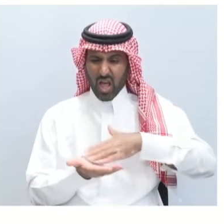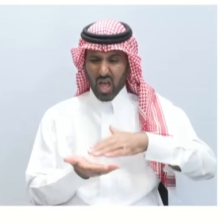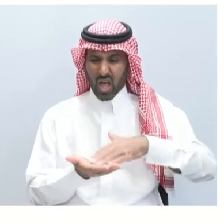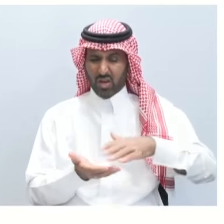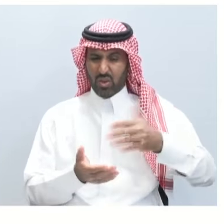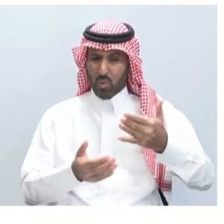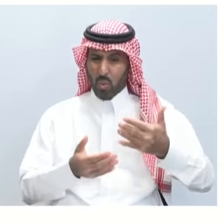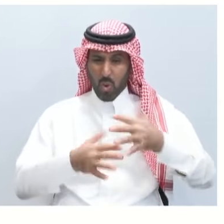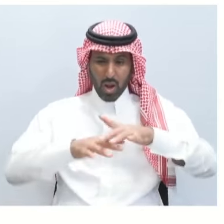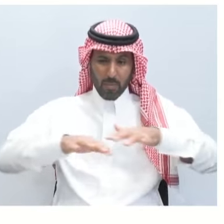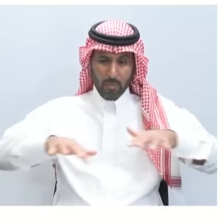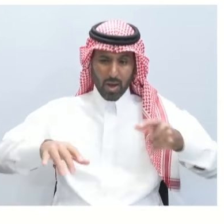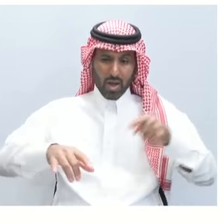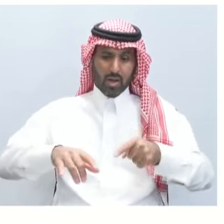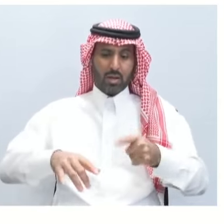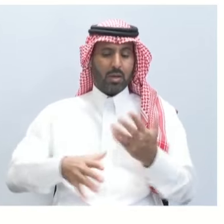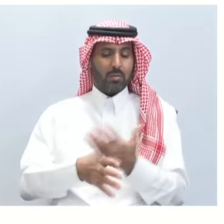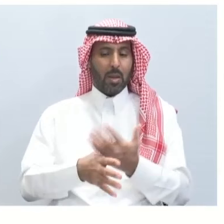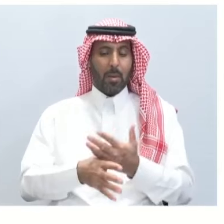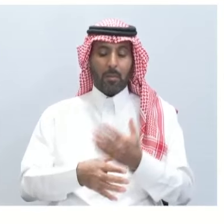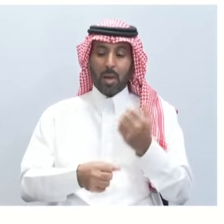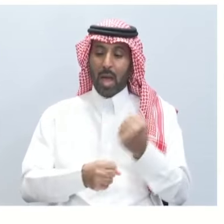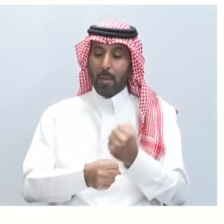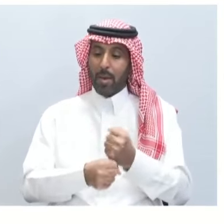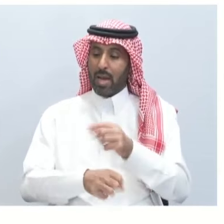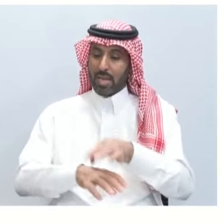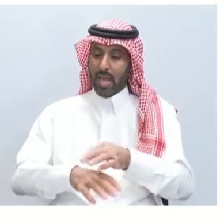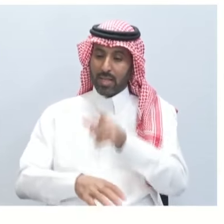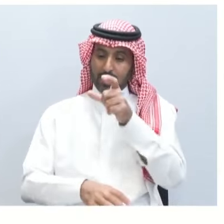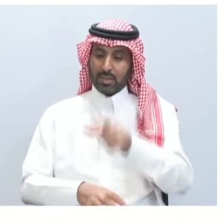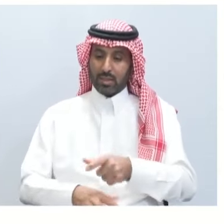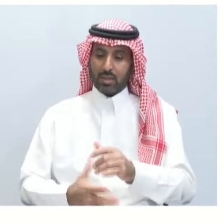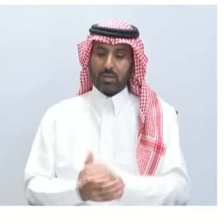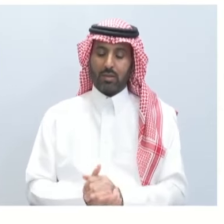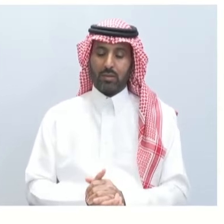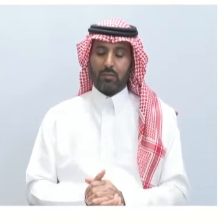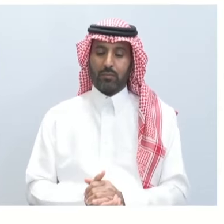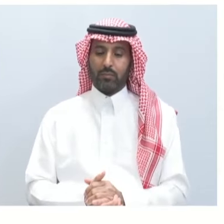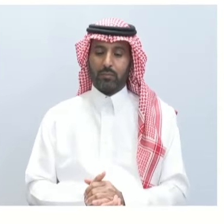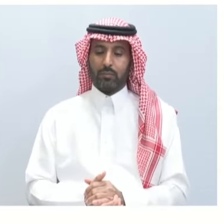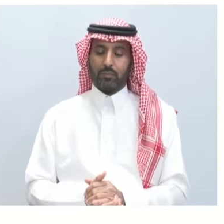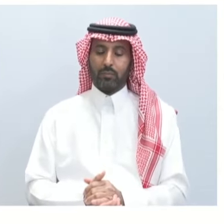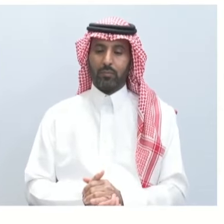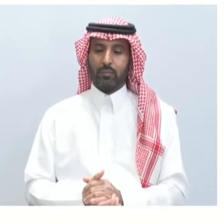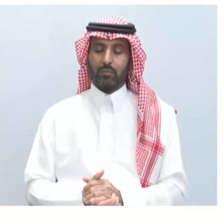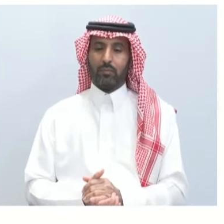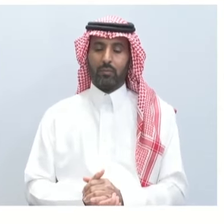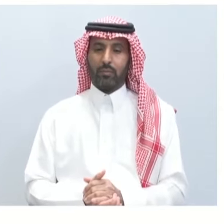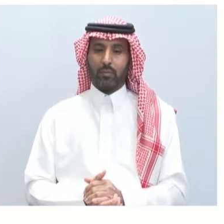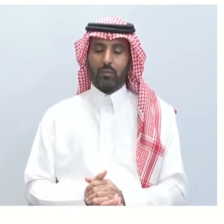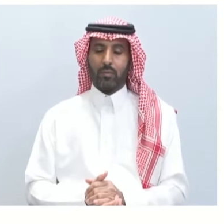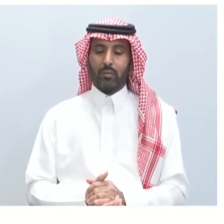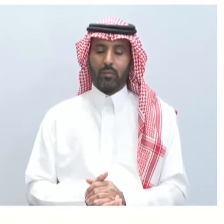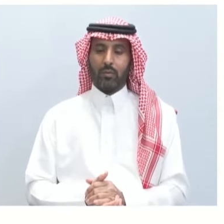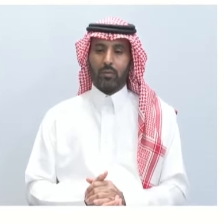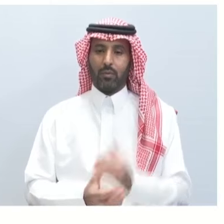ليذيقهم بعض الذي عملوا لعلهم رجعون فهذه الايه تدل على ان معصيه الله تعالى هو